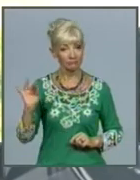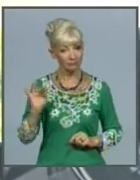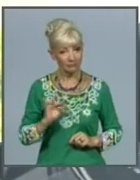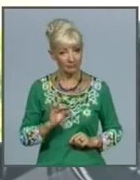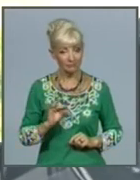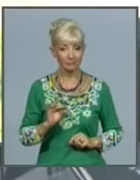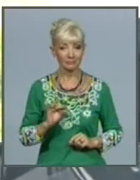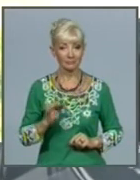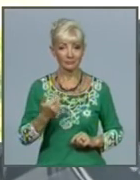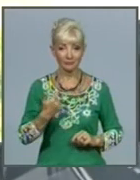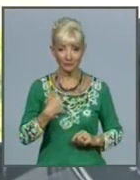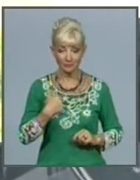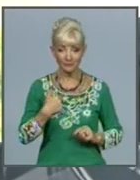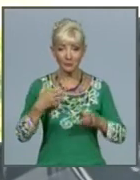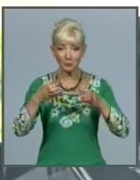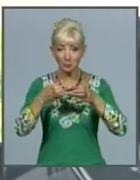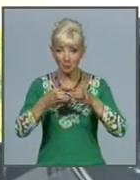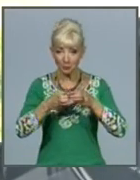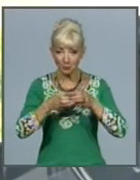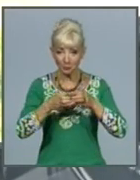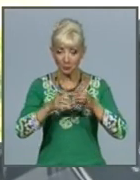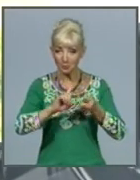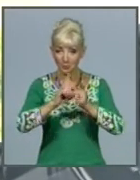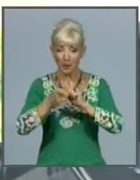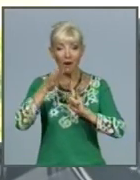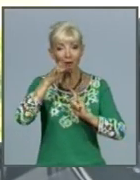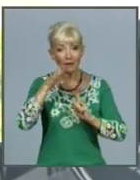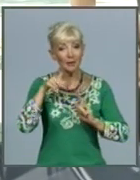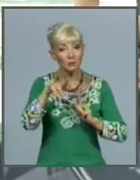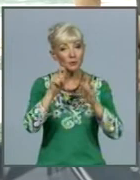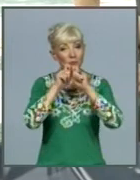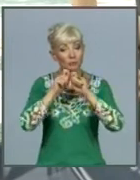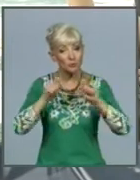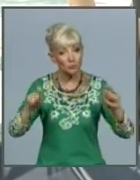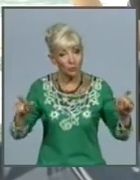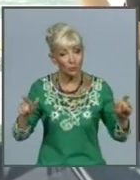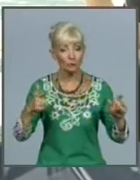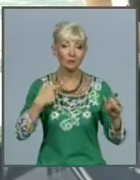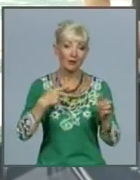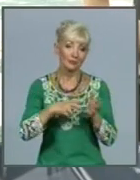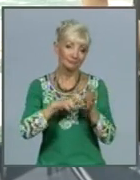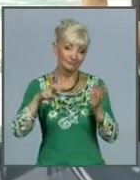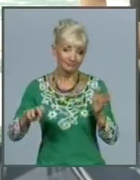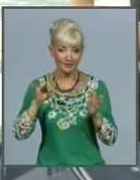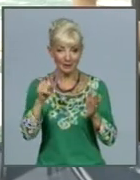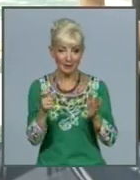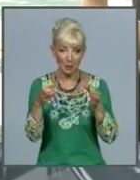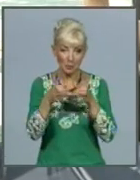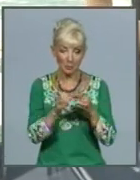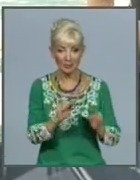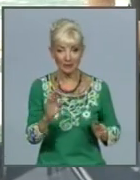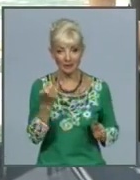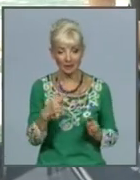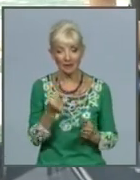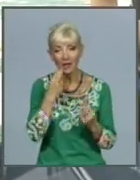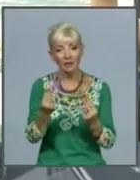выпадают. Когда идешь в школу, выпадают всегда зубы. Великолепно, очень круто, на самом деле, в самом центре города,